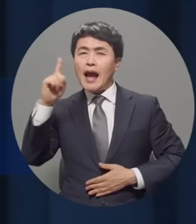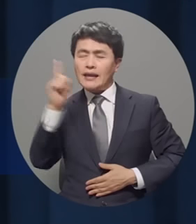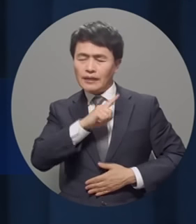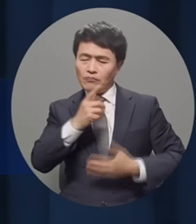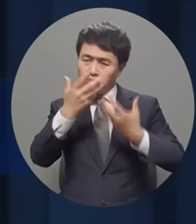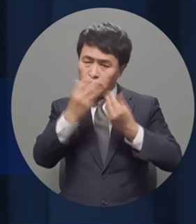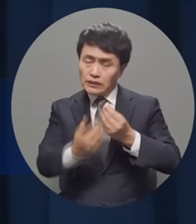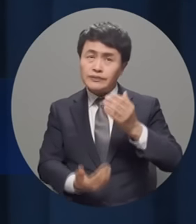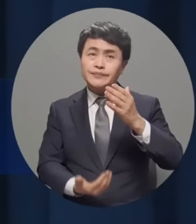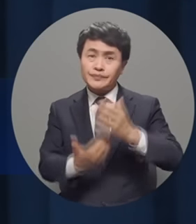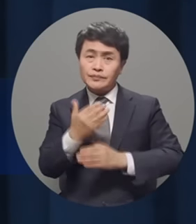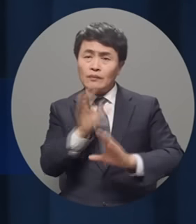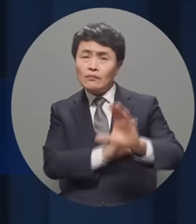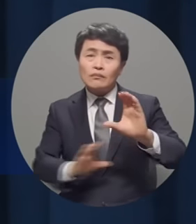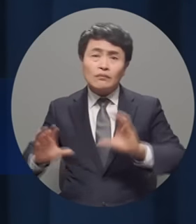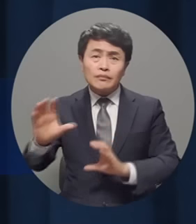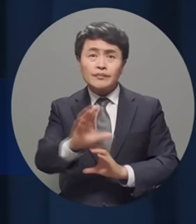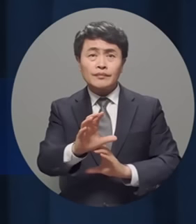거고 더 나아가서